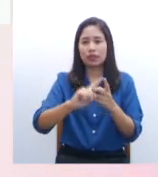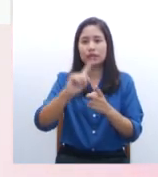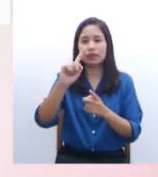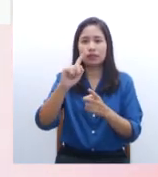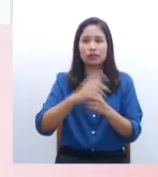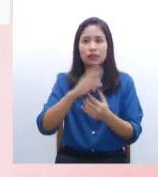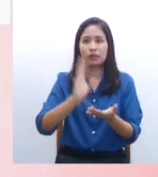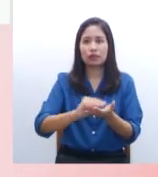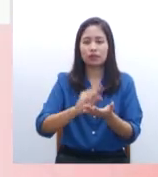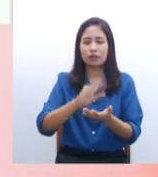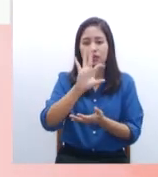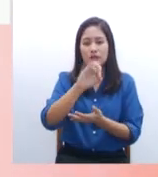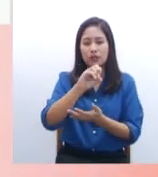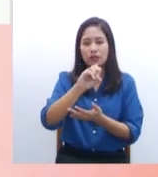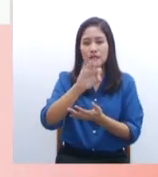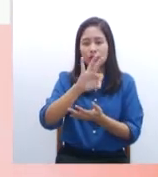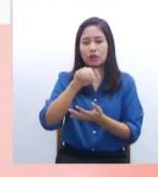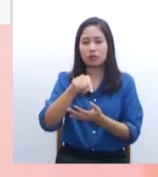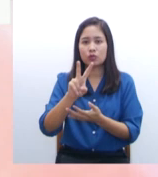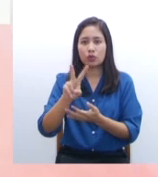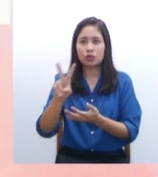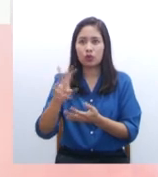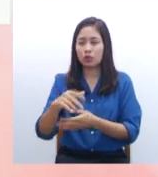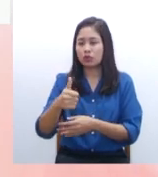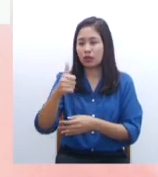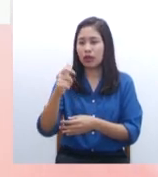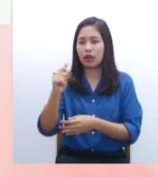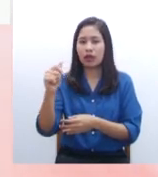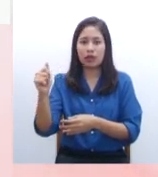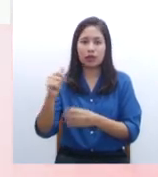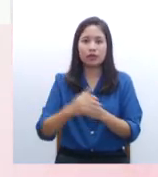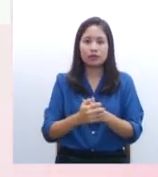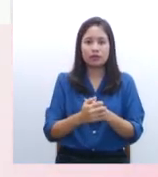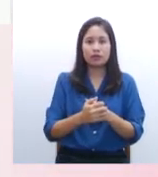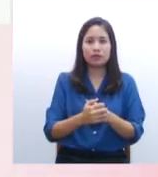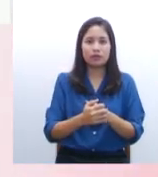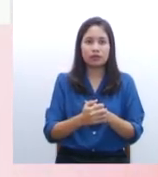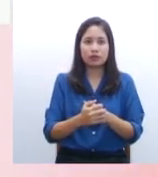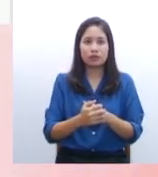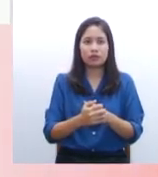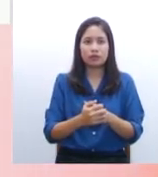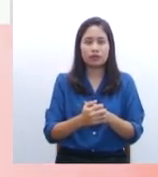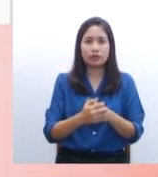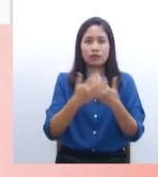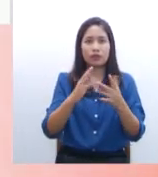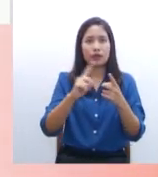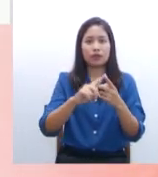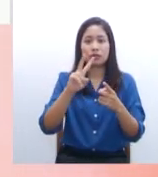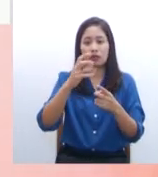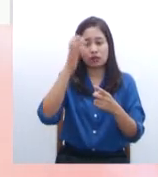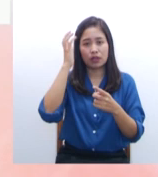ะแนน 99.22 คะแนนนะครับได้เกรด AA นะครับในส่วนของอันดับ2ครับสปสระแก้วเขต2นะครับได้คะ